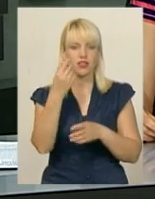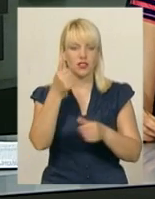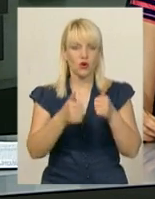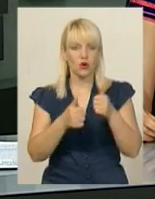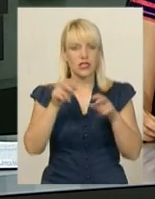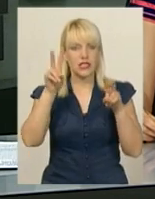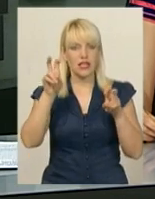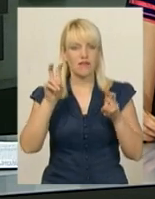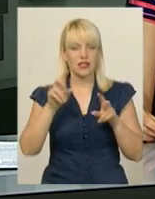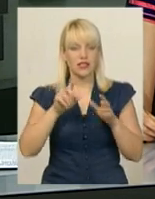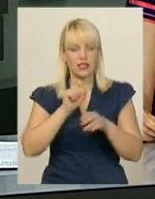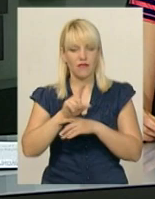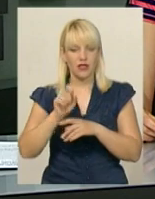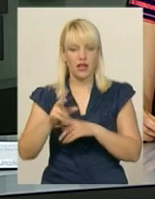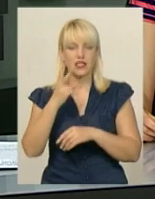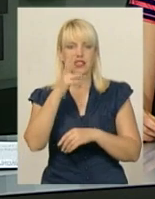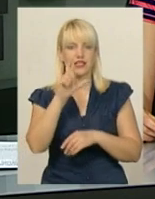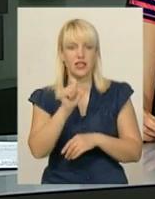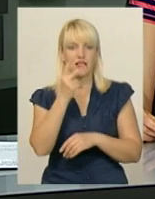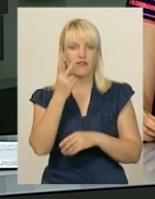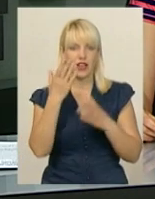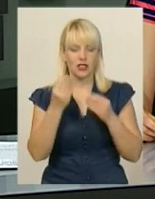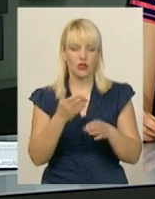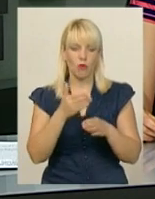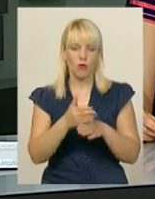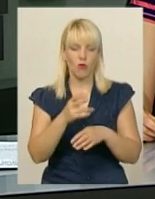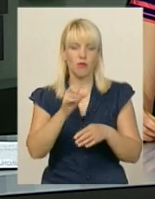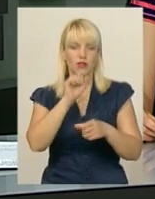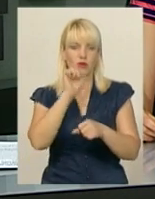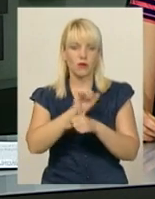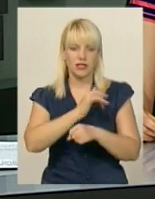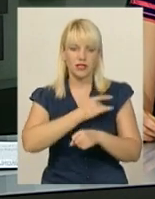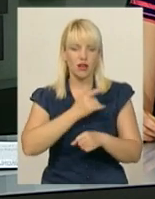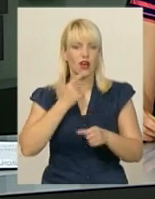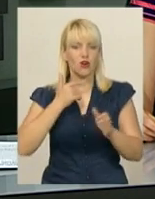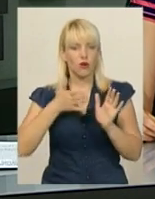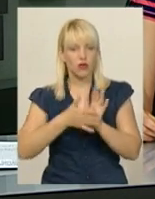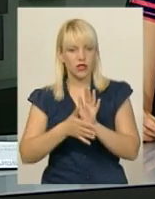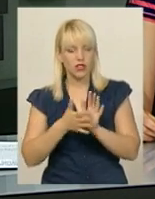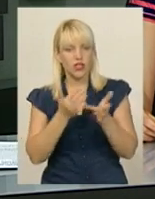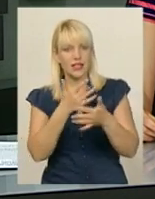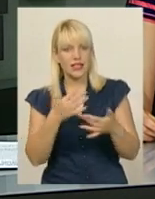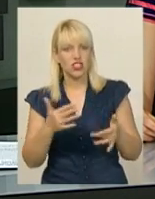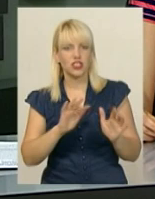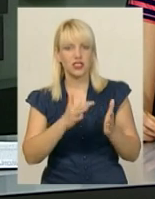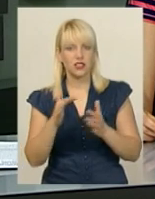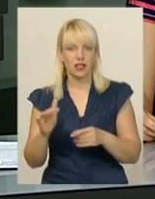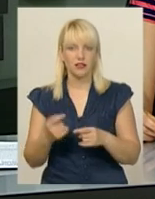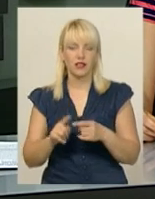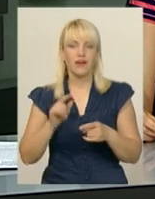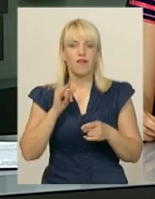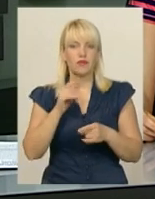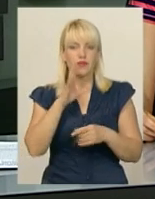за 2 дні. Серед випробувань – допомога при зупинці серця, кровотечах та інших невідкладних станах. Всього, за словами Лариси